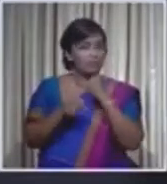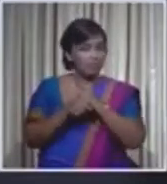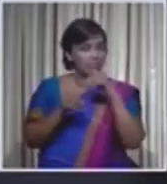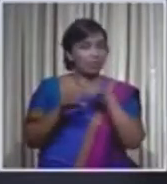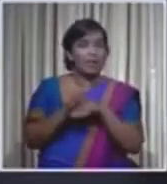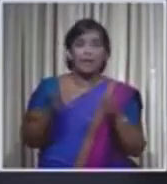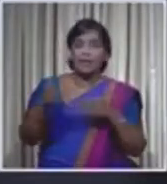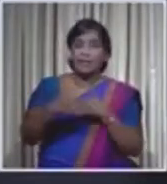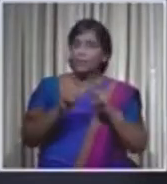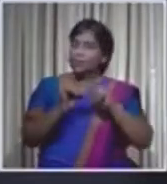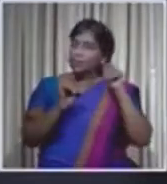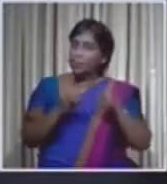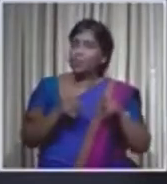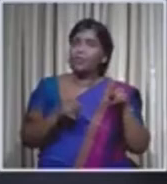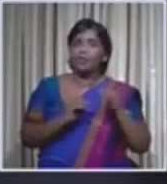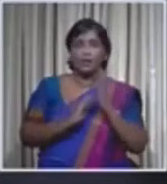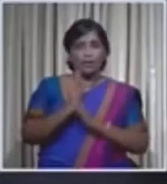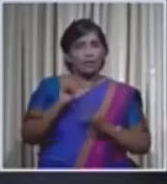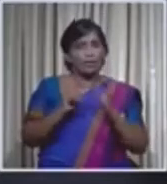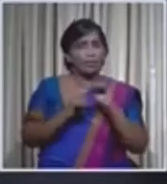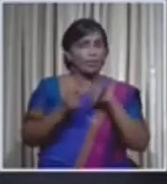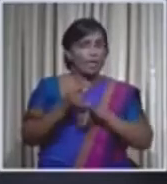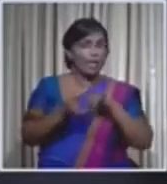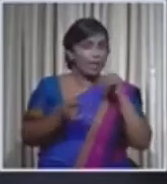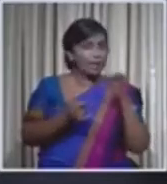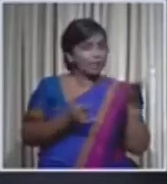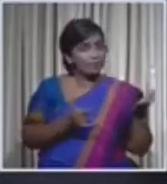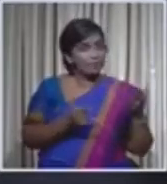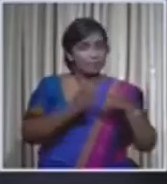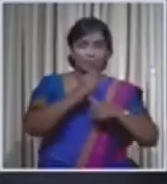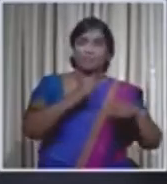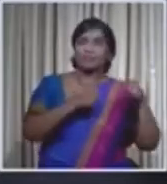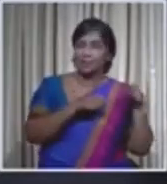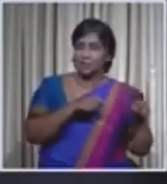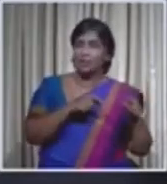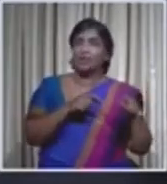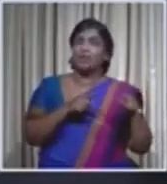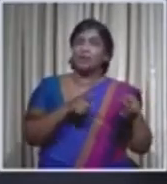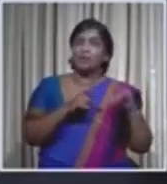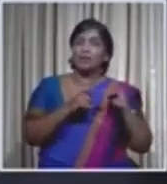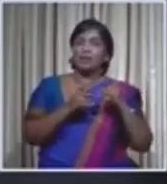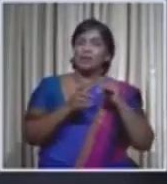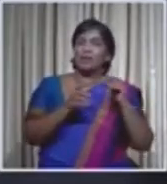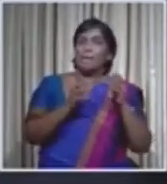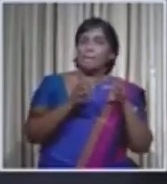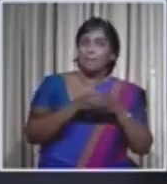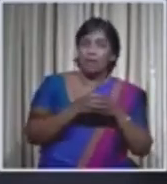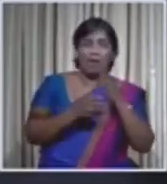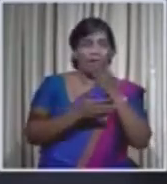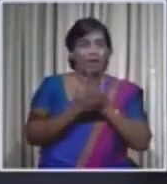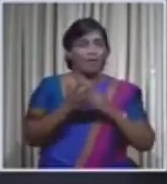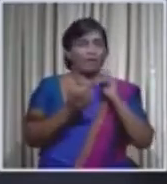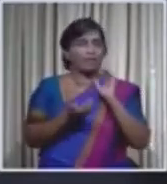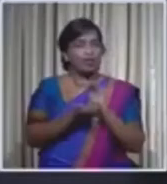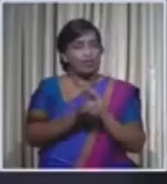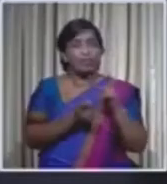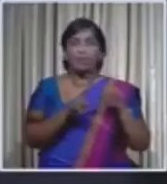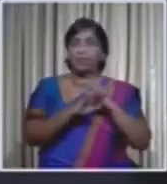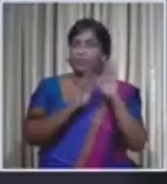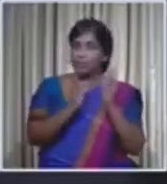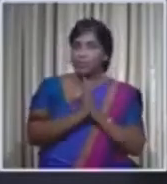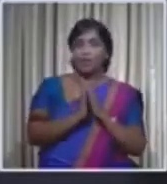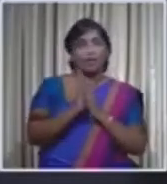කැබිනට් මණ්ඩලයේ තියෙනවා ඇමතිවරු යටතේ ලේකම්වරු ඉන්නවා ඒ අය යටතේ අනික් සංස්ථා ආයතන තියෙනවා එහෙනම් හැම